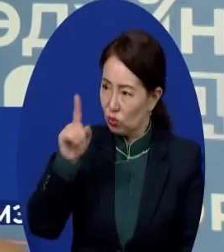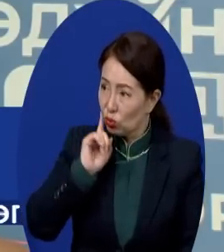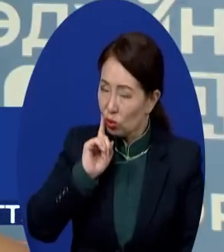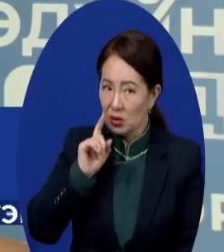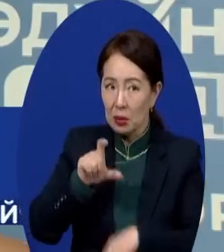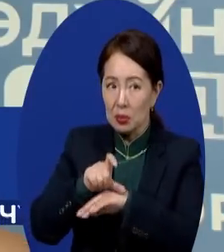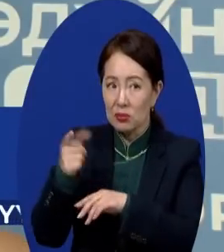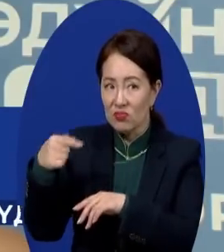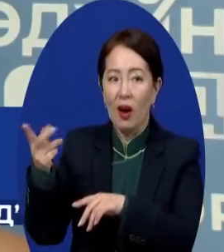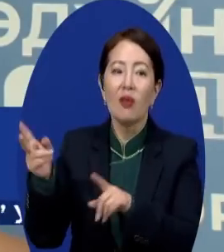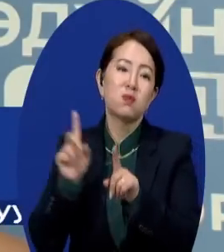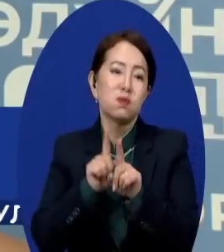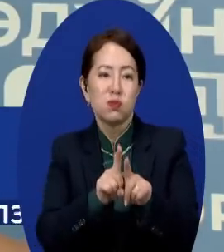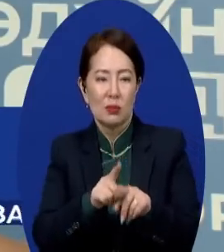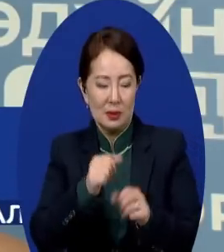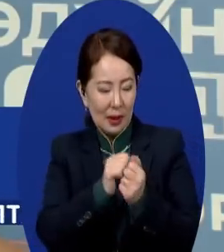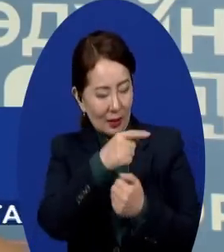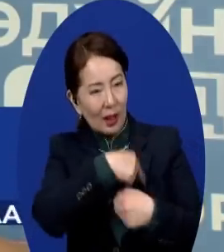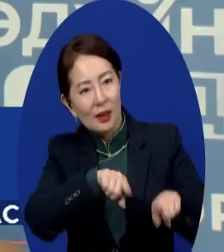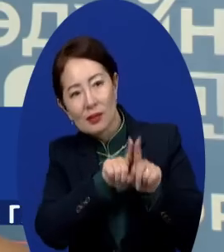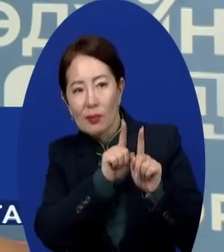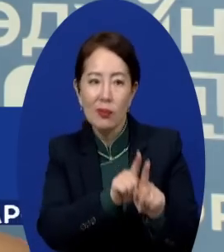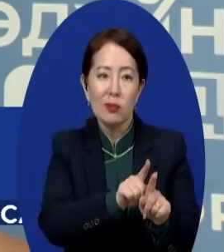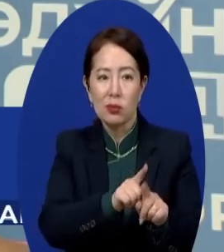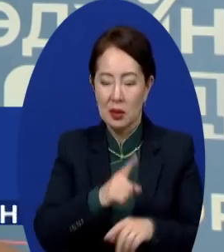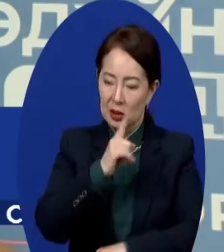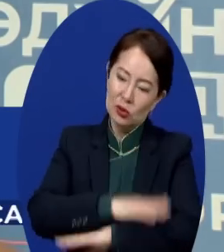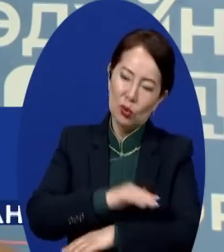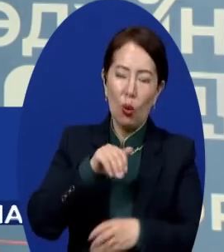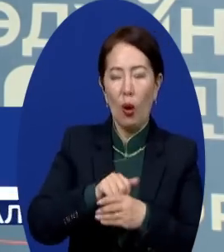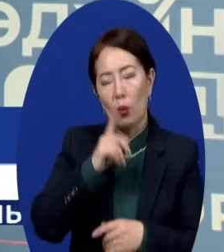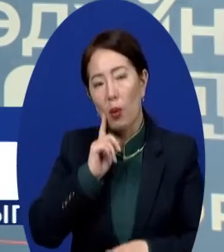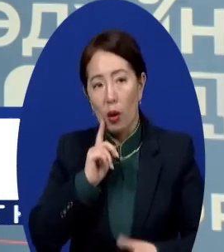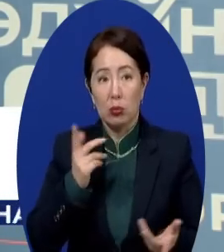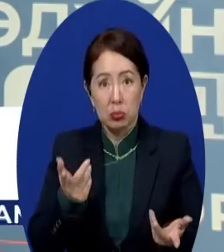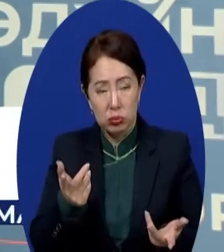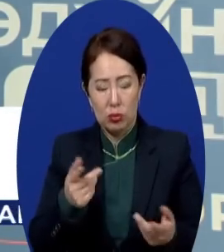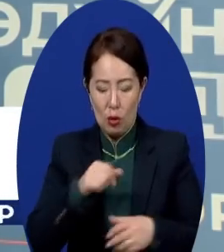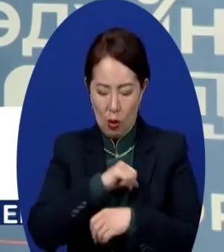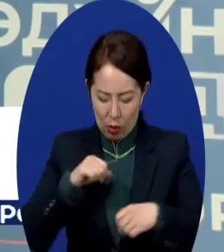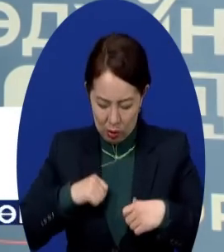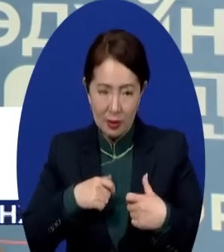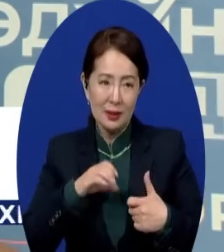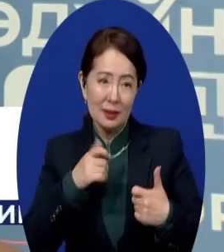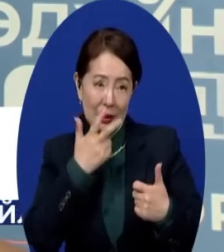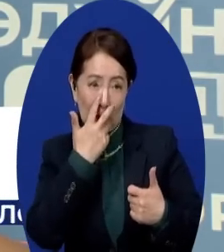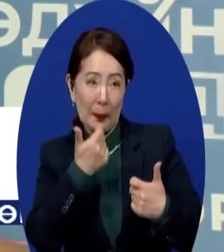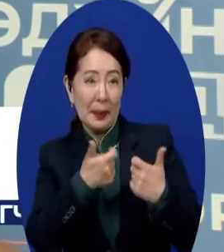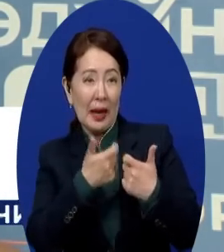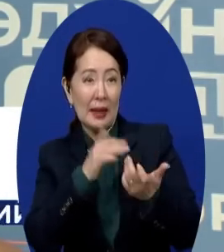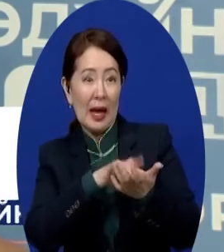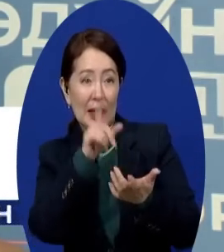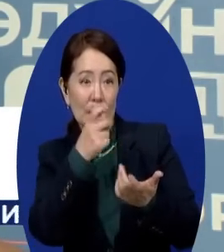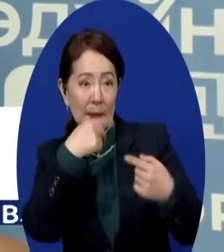нь гэдэг юм уу? Эсвэл одоо өөрөөх нь найзыгаа одоо бас дагаад хамт нэг сургууль сурыг гэдэг ч юм уу? Эсвэл өөрт таалагддаг хин нэгэн одоо алдартай